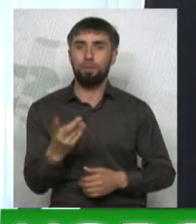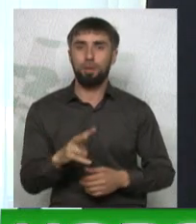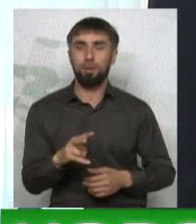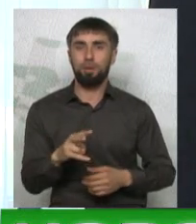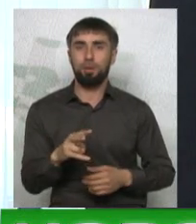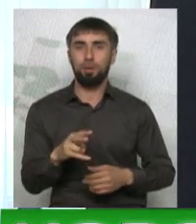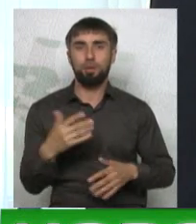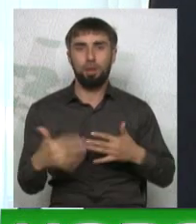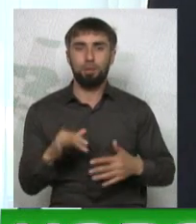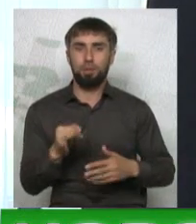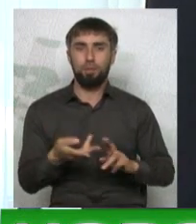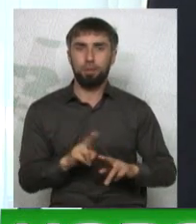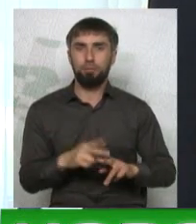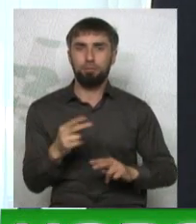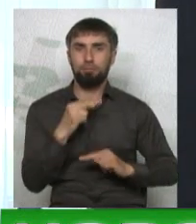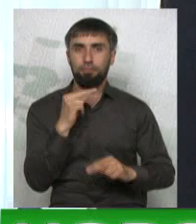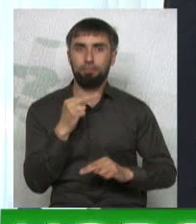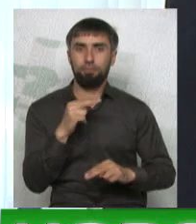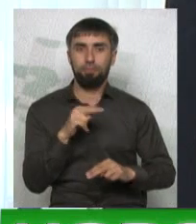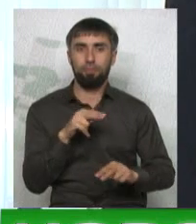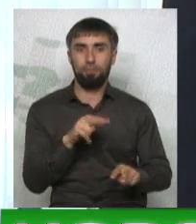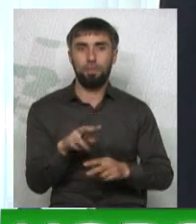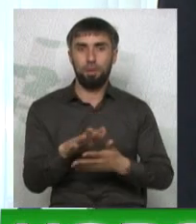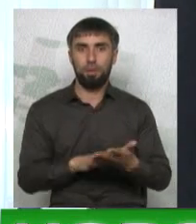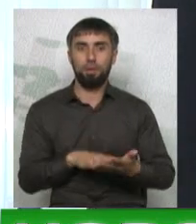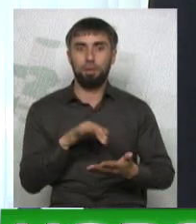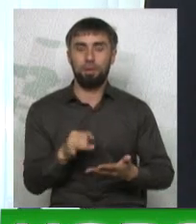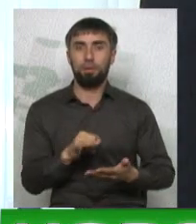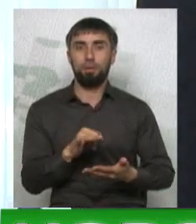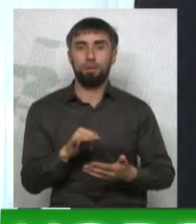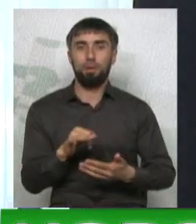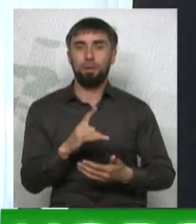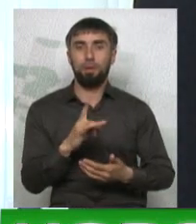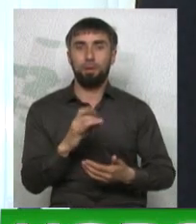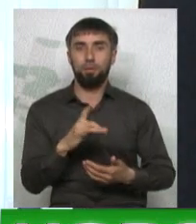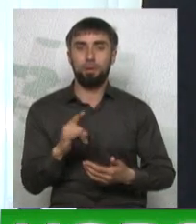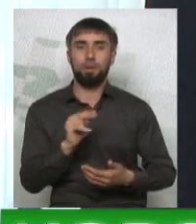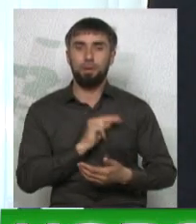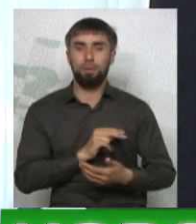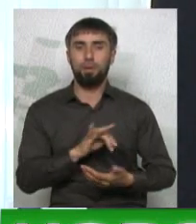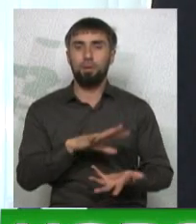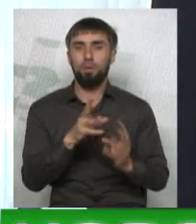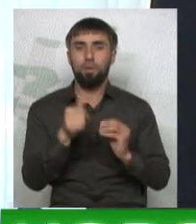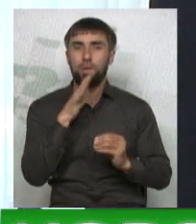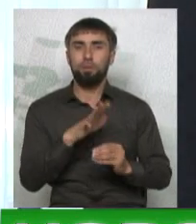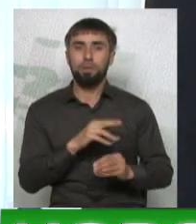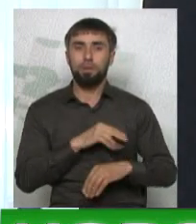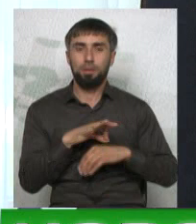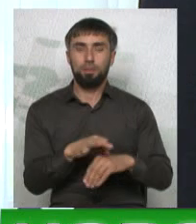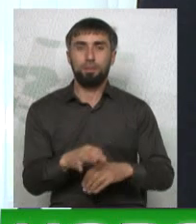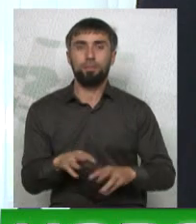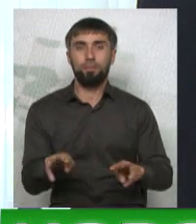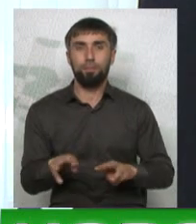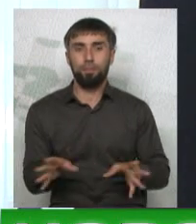терять бдительность, и поэтому работа оперативного штаба продолжается, и результаты работы, результаты, которые достигли соответствующие